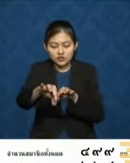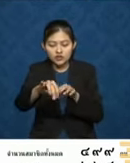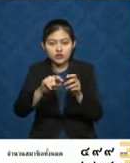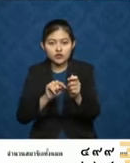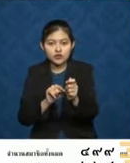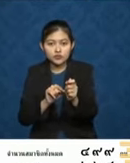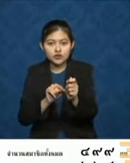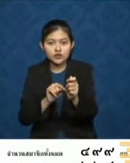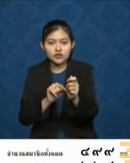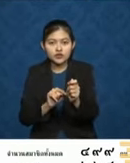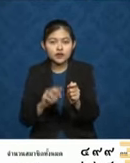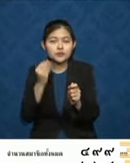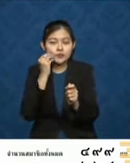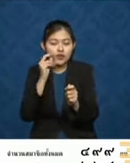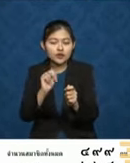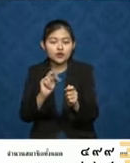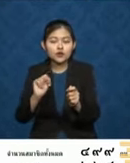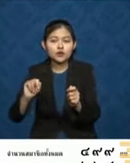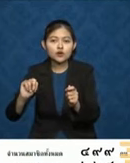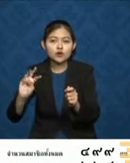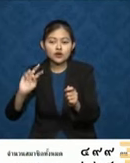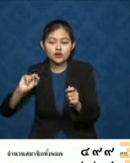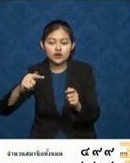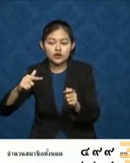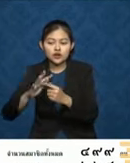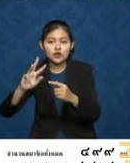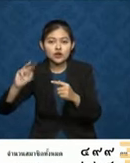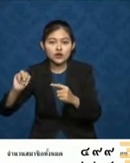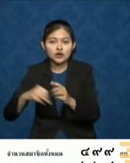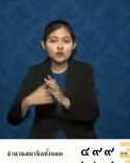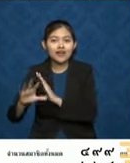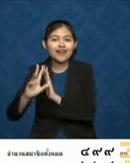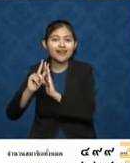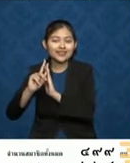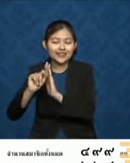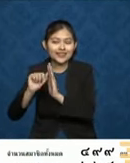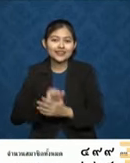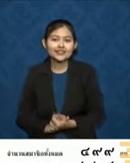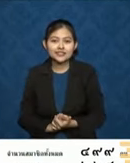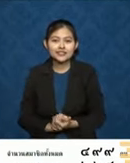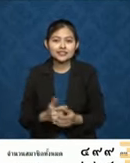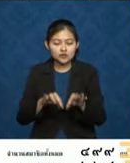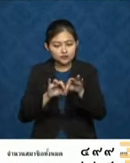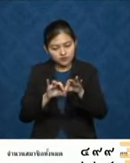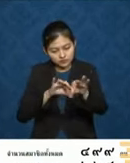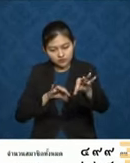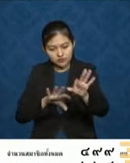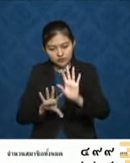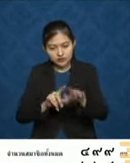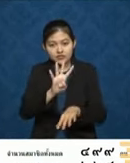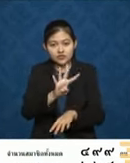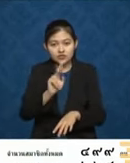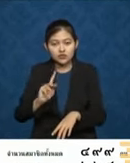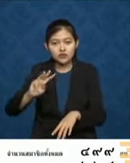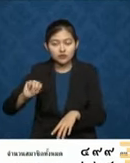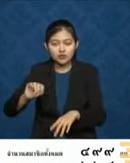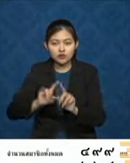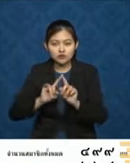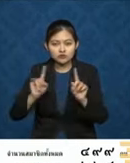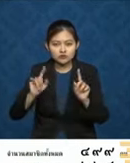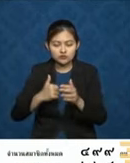ยังบ้านโนนงามตำบลนาแพงอำเภอโคกโพชัยจังหวัดขอนแก่นเช่นเดียวกันครับระยะทางจริงๆนี่ 4กมแต่ว่าว่า